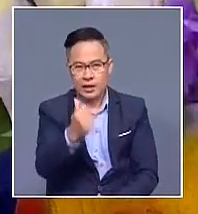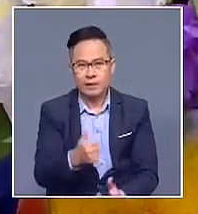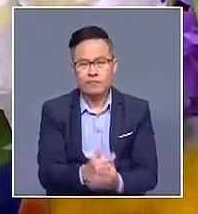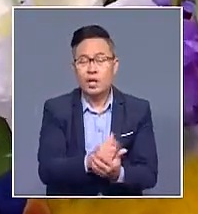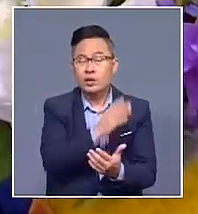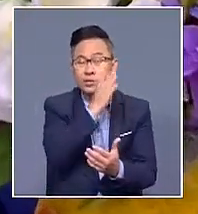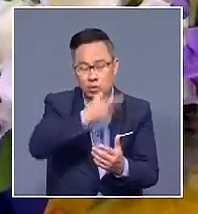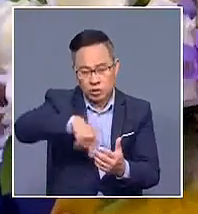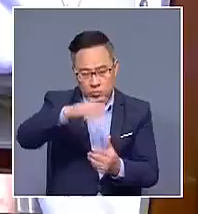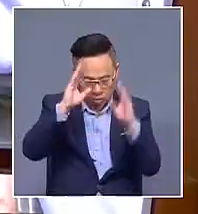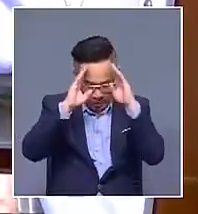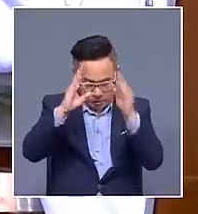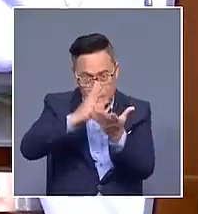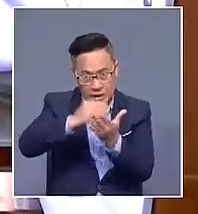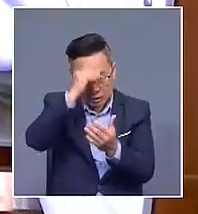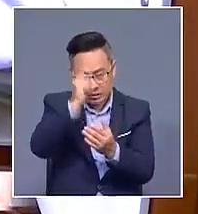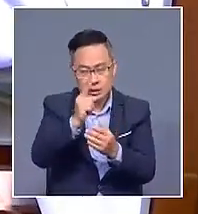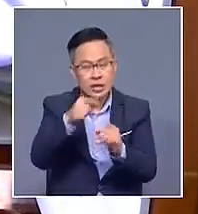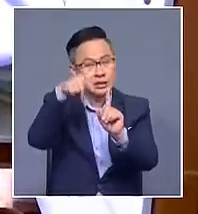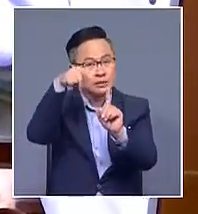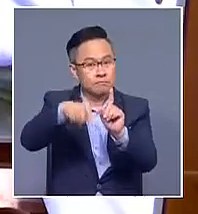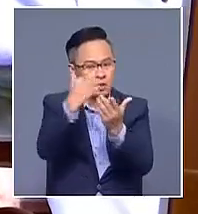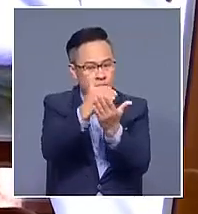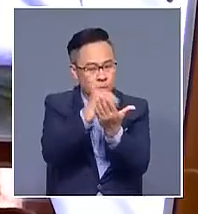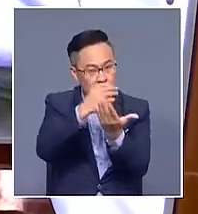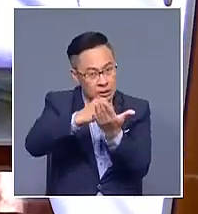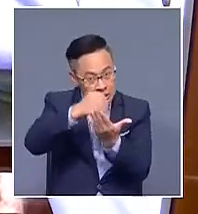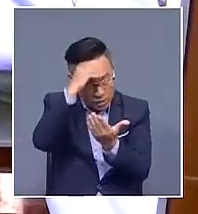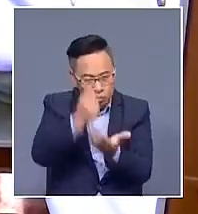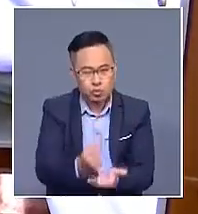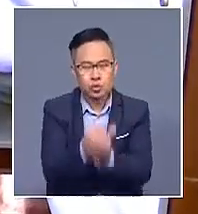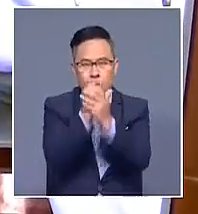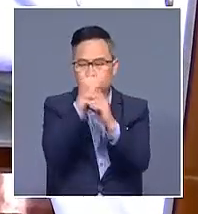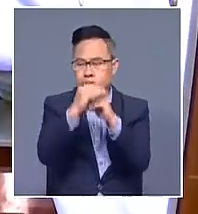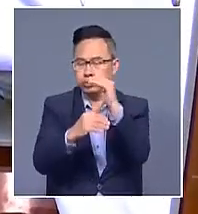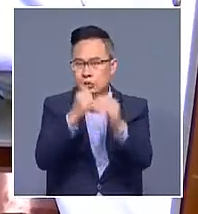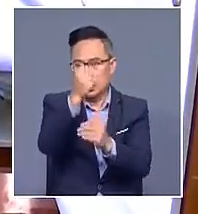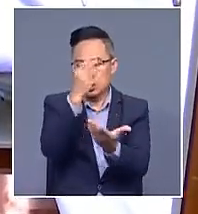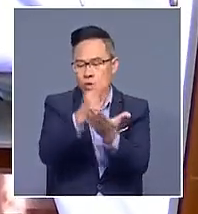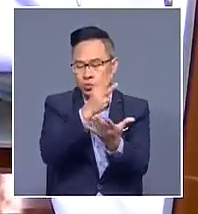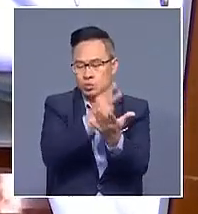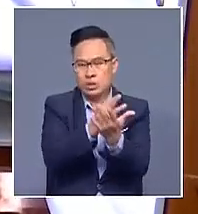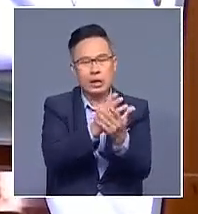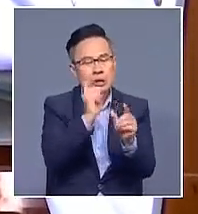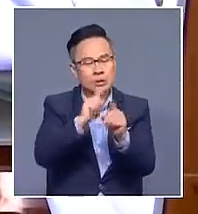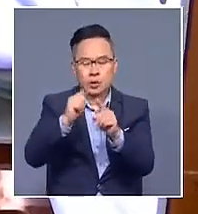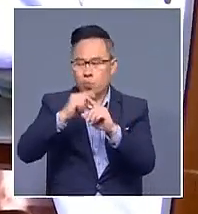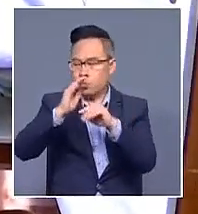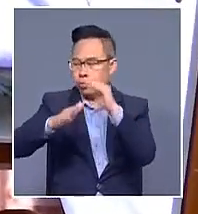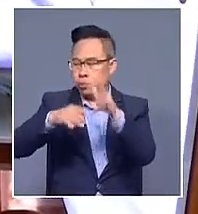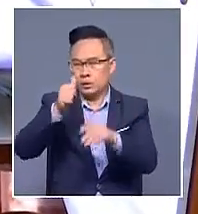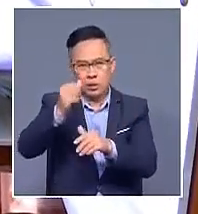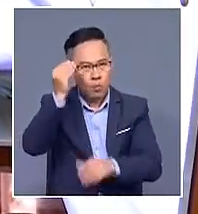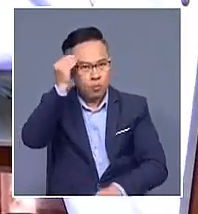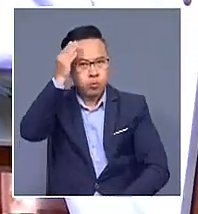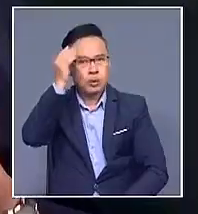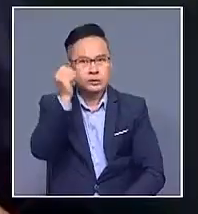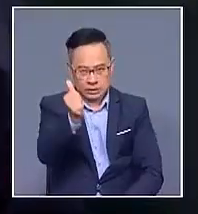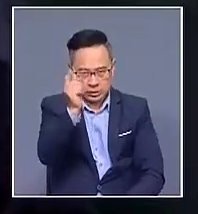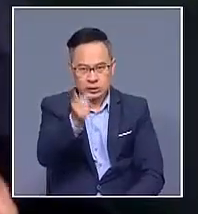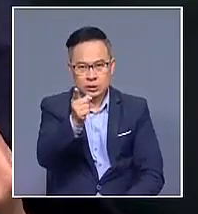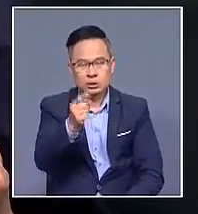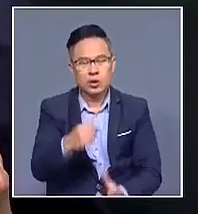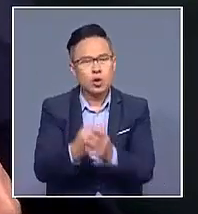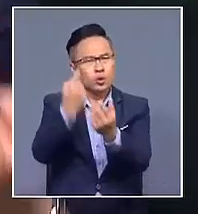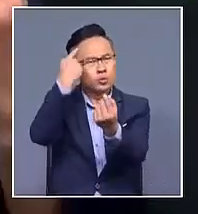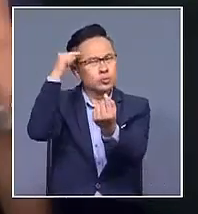าเกิดนักเรียนตั้งใจจริงเนี่ยก็จะพัฒนาตัวเองขึ้นมาในเรื่องของวิชาการในทุกๆด้านได้ดีขึ้นมากมีเป้